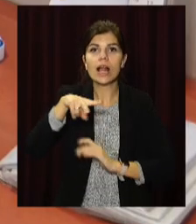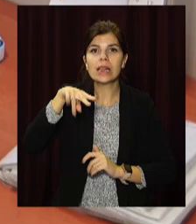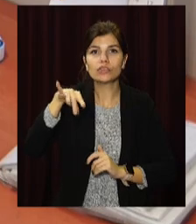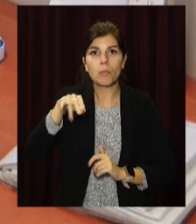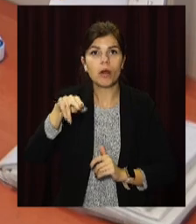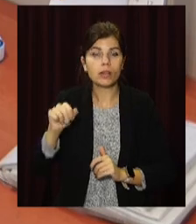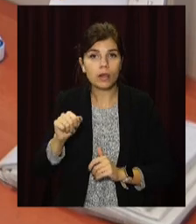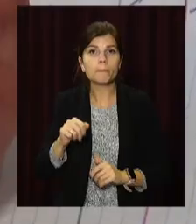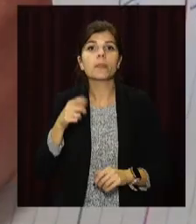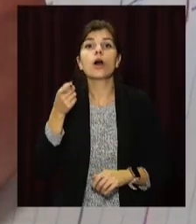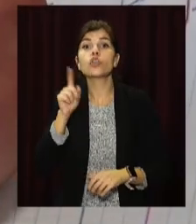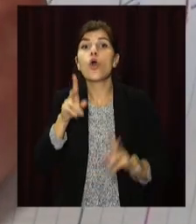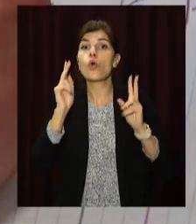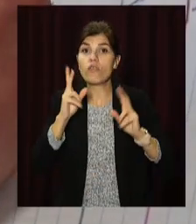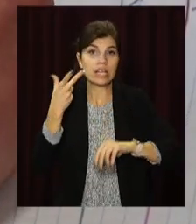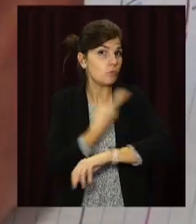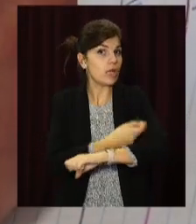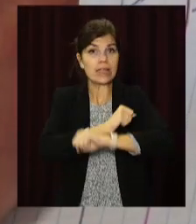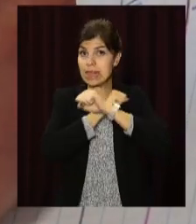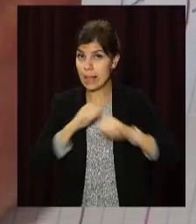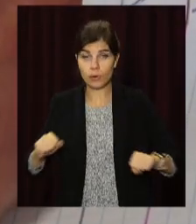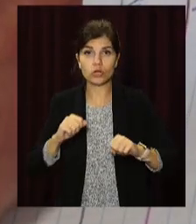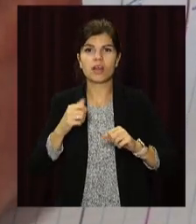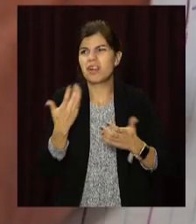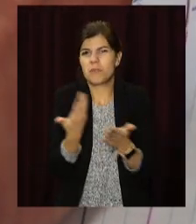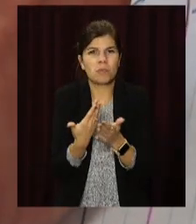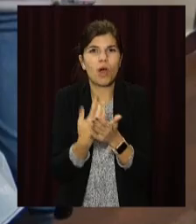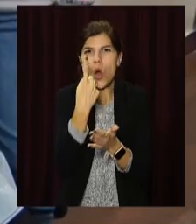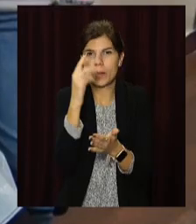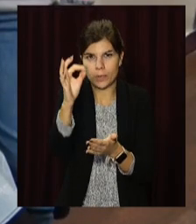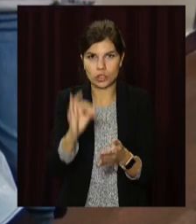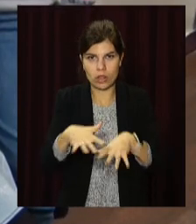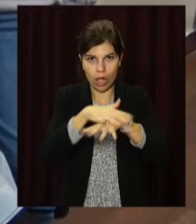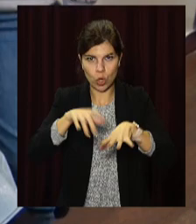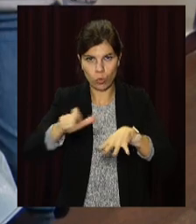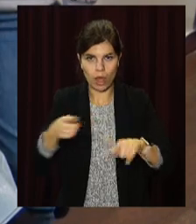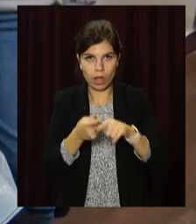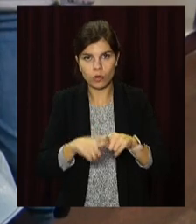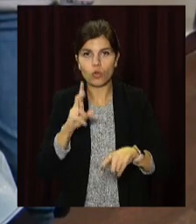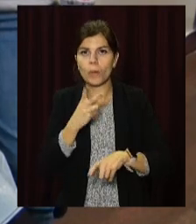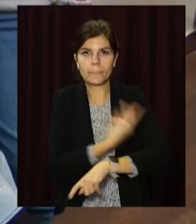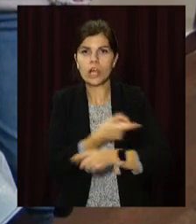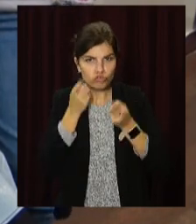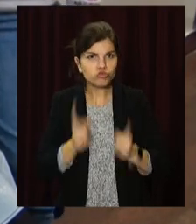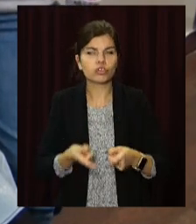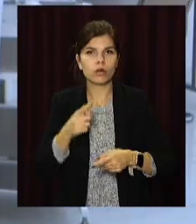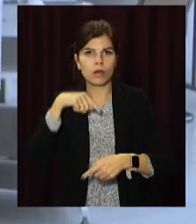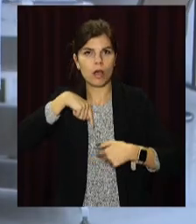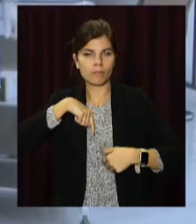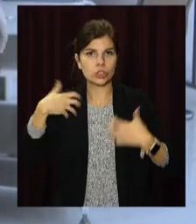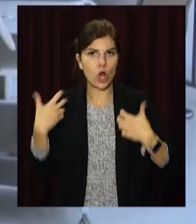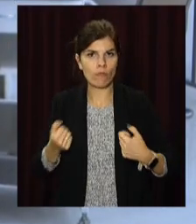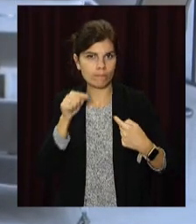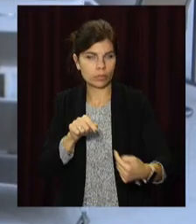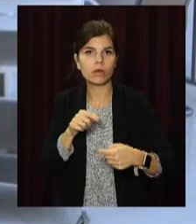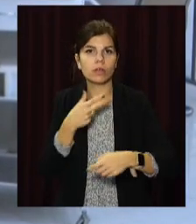число тих, кого не можна імунізувати, не перевищує 1%. Тим часом в Україні вирішили випробувати ще дві вакцини